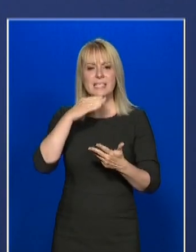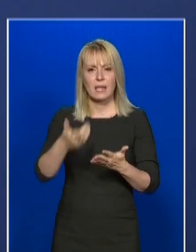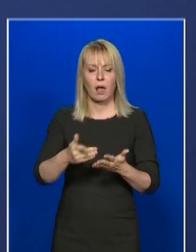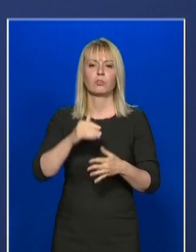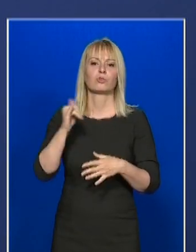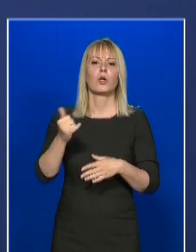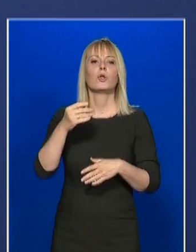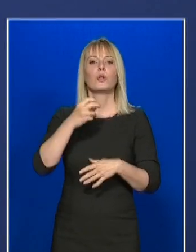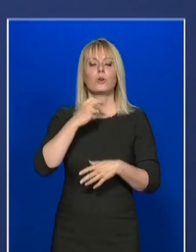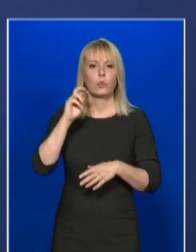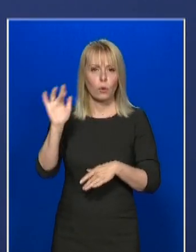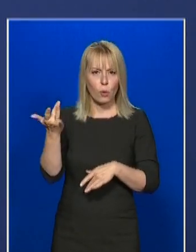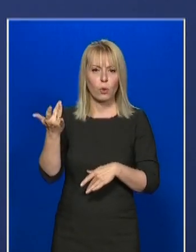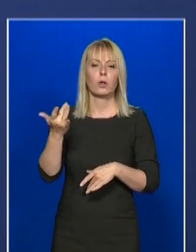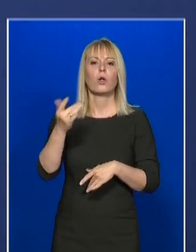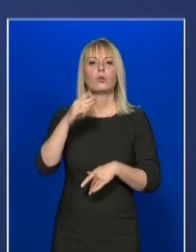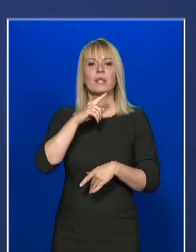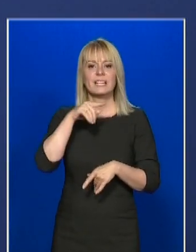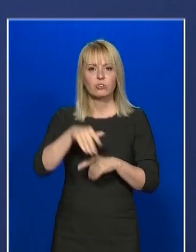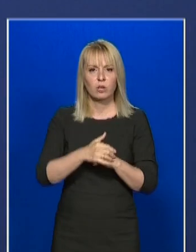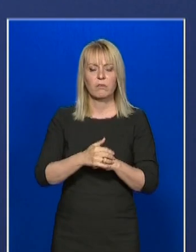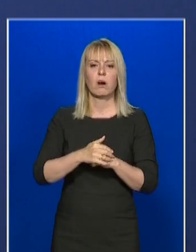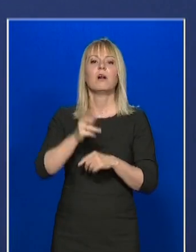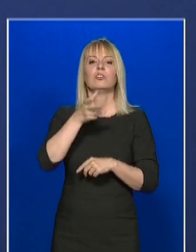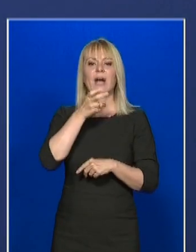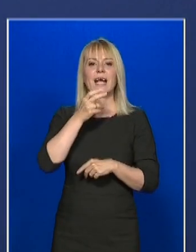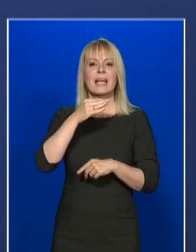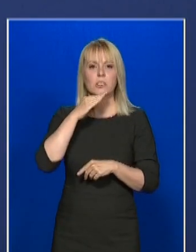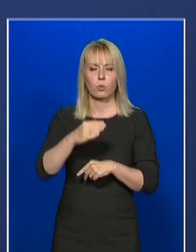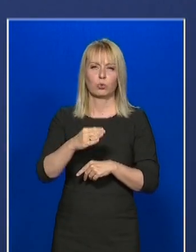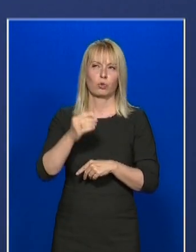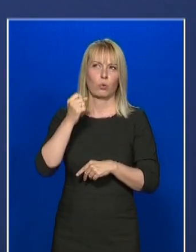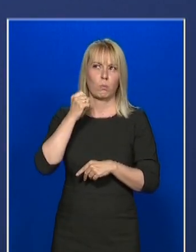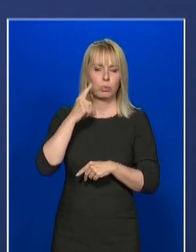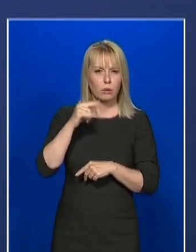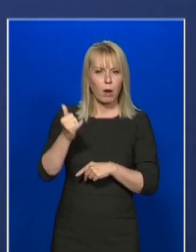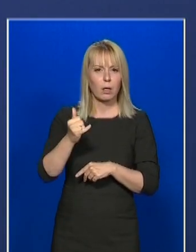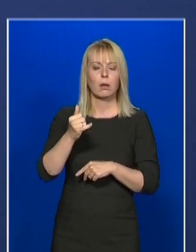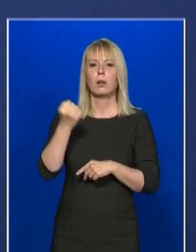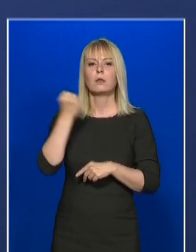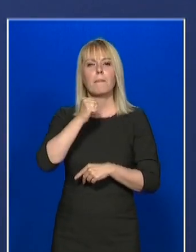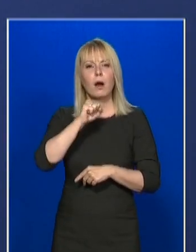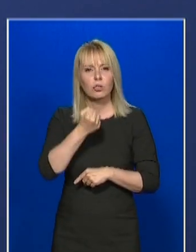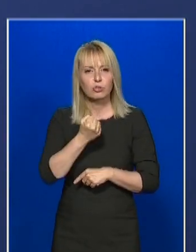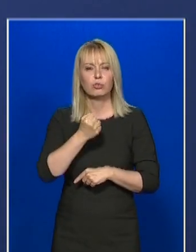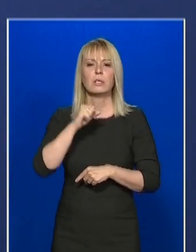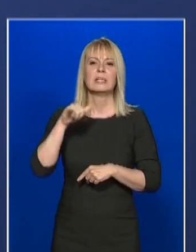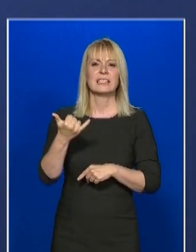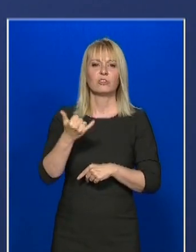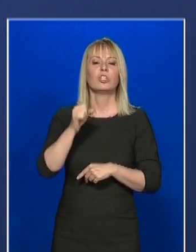töltéstava, csákánydoroszló, bodajk, dabas és